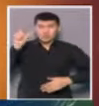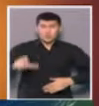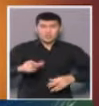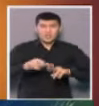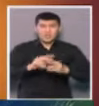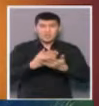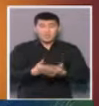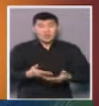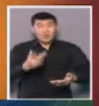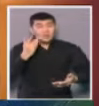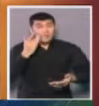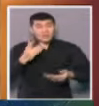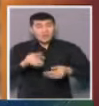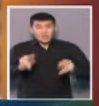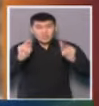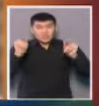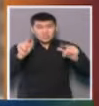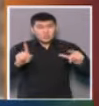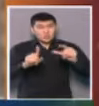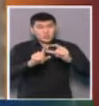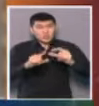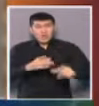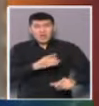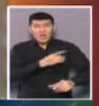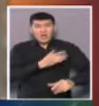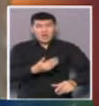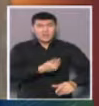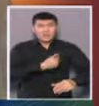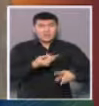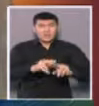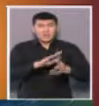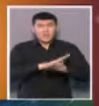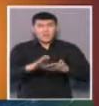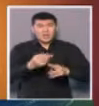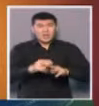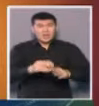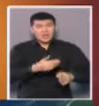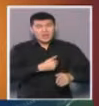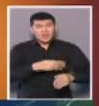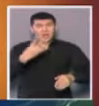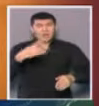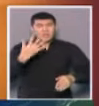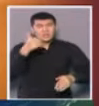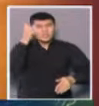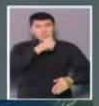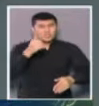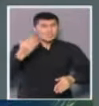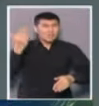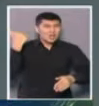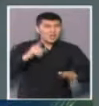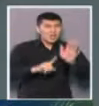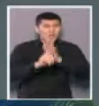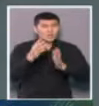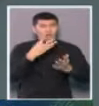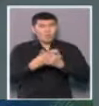шыққан, боямасыз, адал сөзі. Ақ тілегі бұл. Теле тарлан теле әлемге 45 жыл бұрын ат шалдырды.